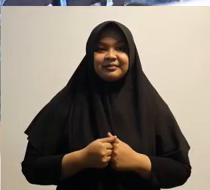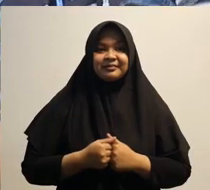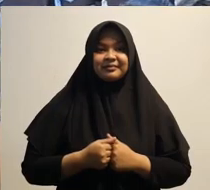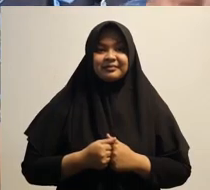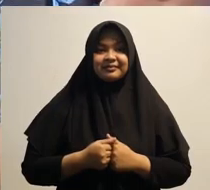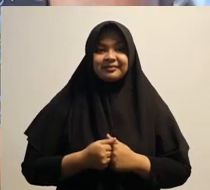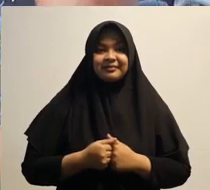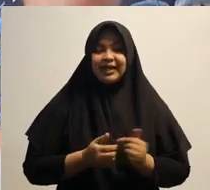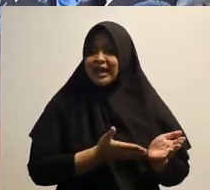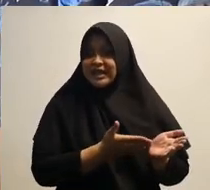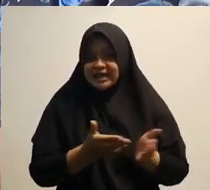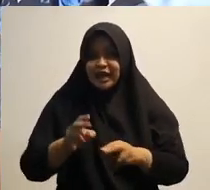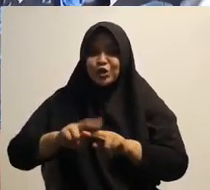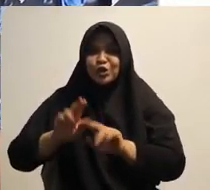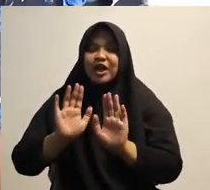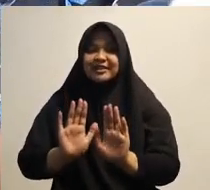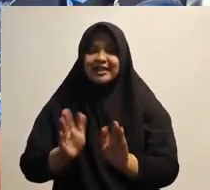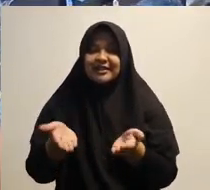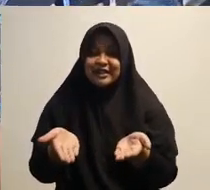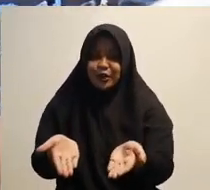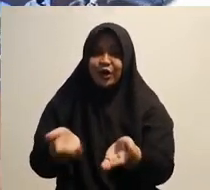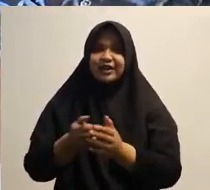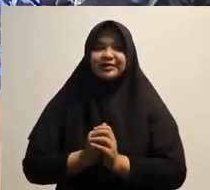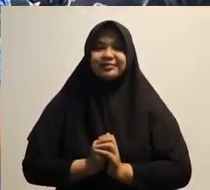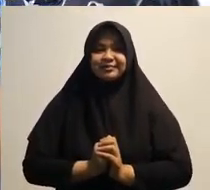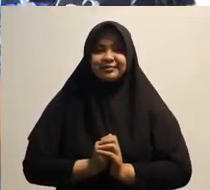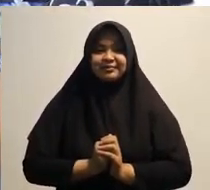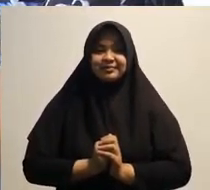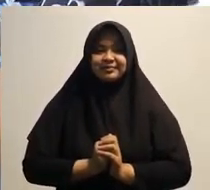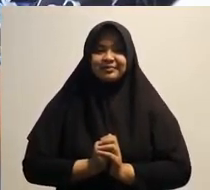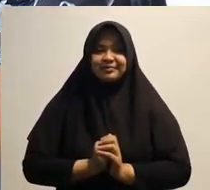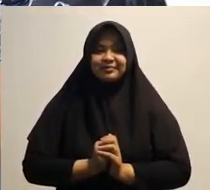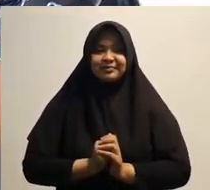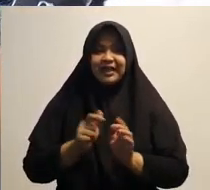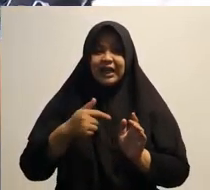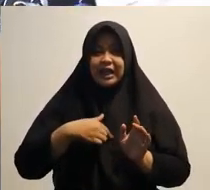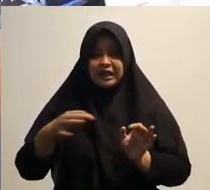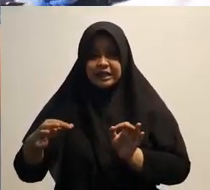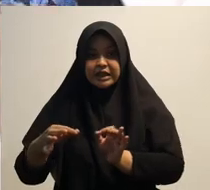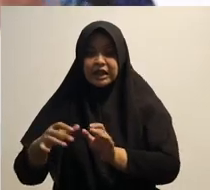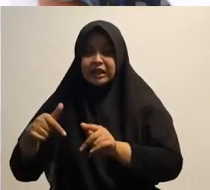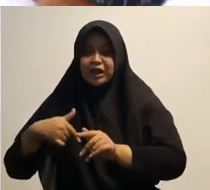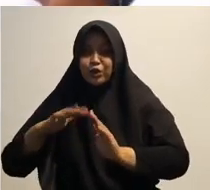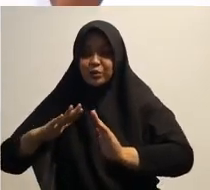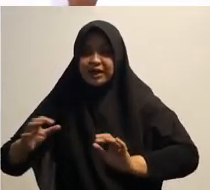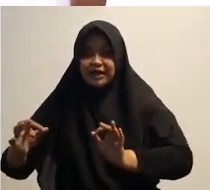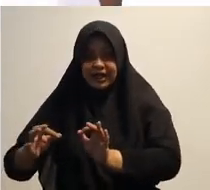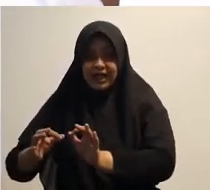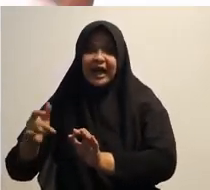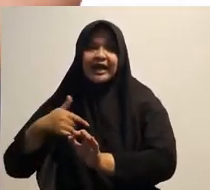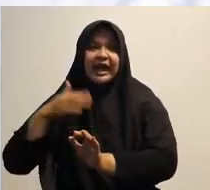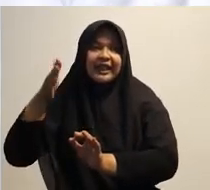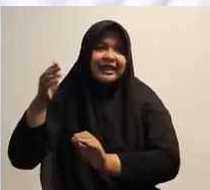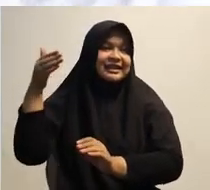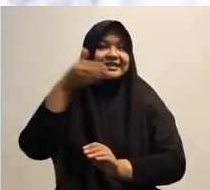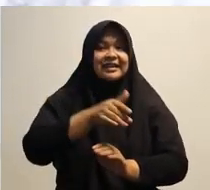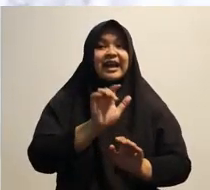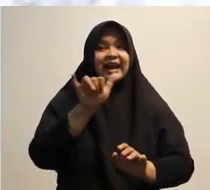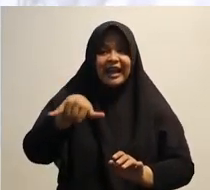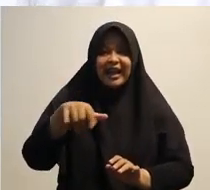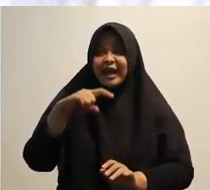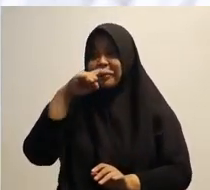Pak. Sedang Bu, Dewi Mawon. Niki mumpung dalam kula nggih menggecerak dekat dari sini. Nggih, mampir nggih Mbak,